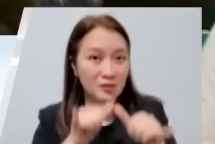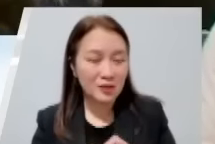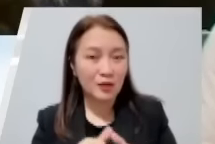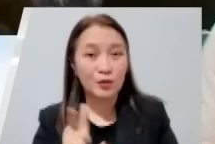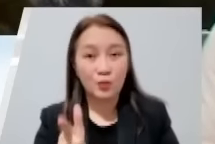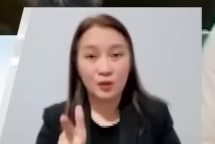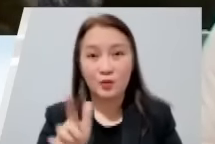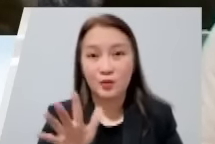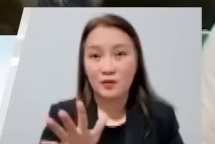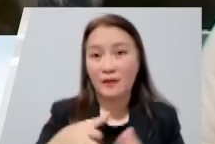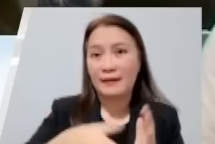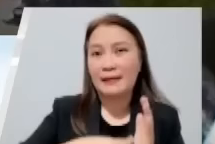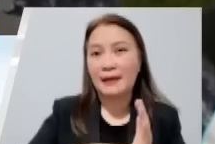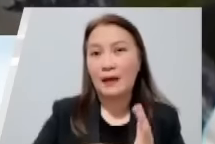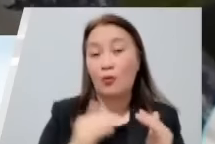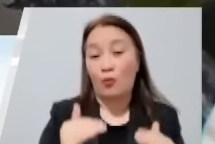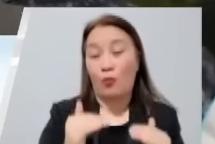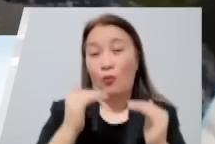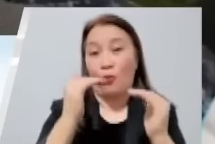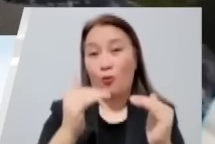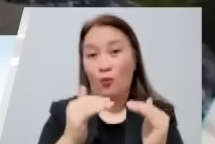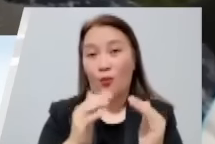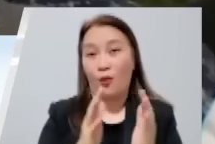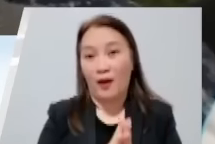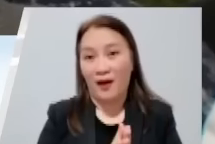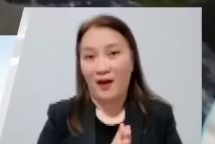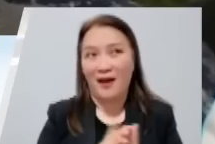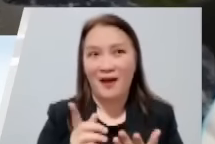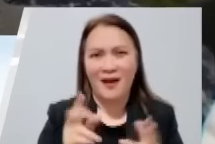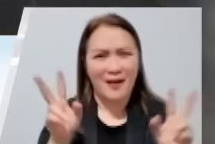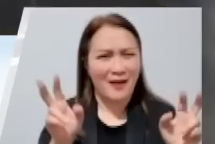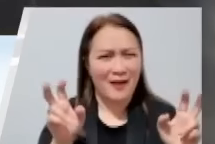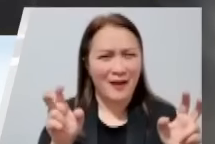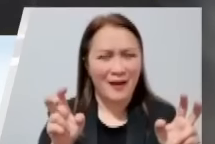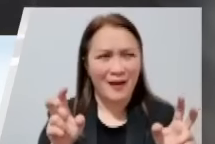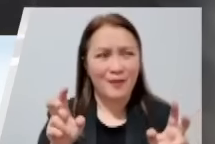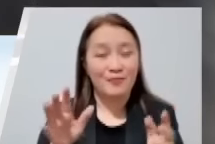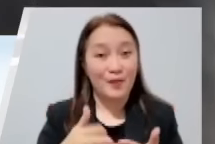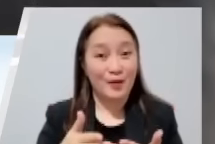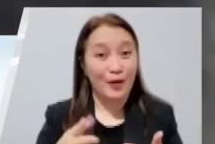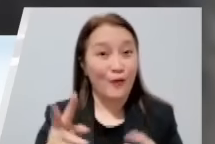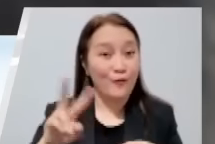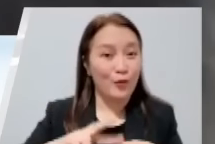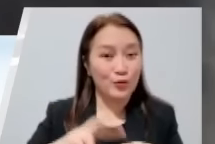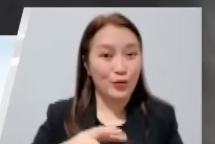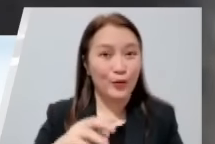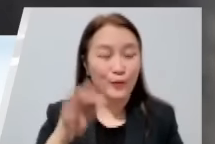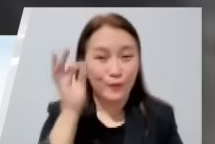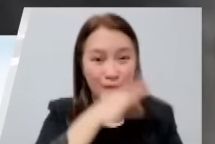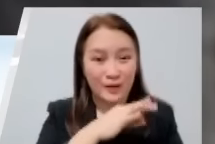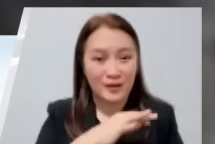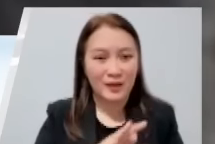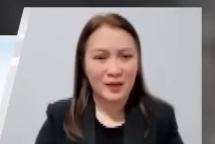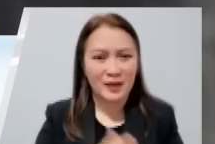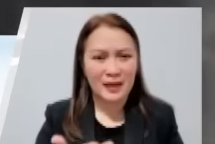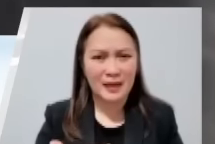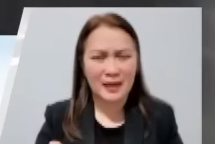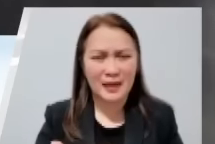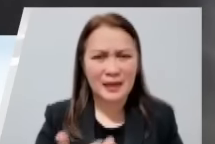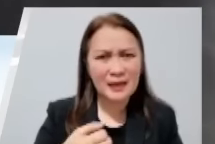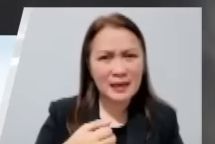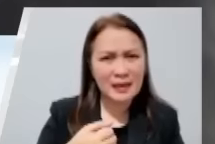Level up na flying voters ang tawag sa kanila ng komisyon. Parang nalilegitimate natin ang flying voters, parang ginawa po natin